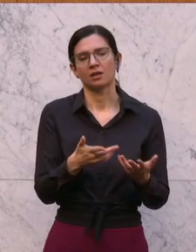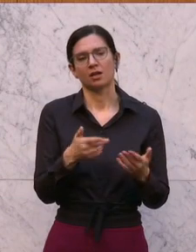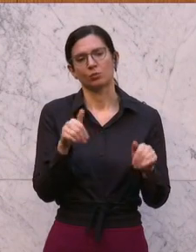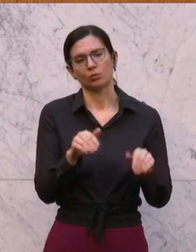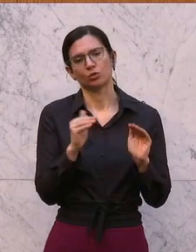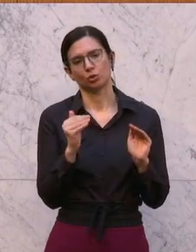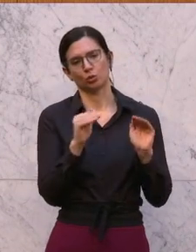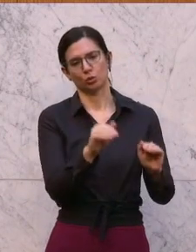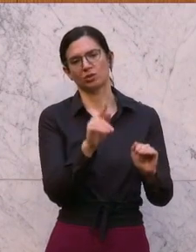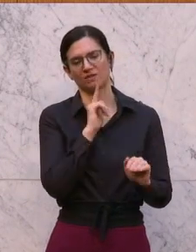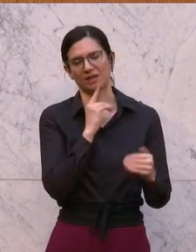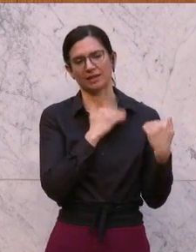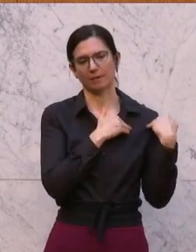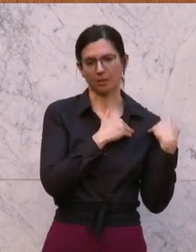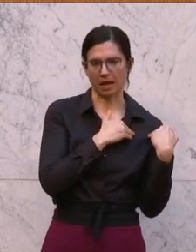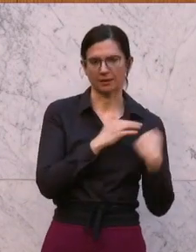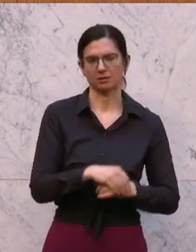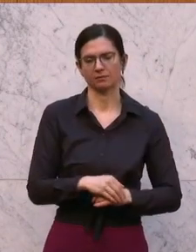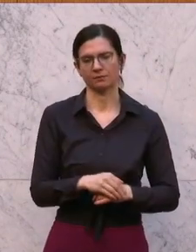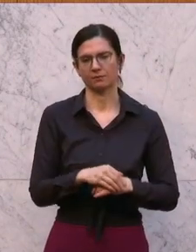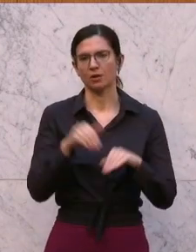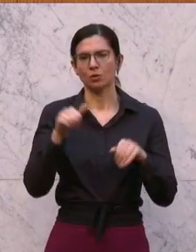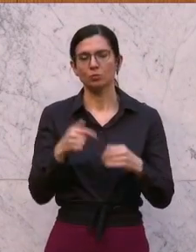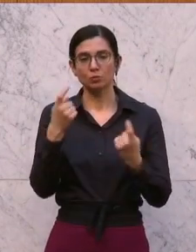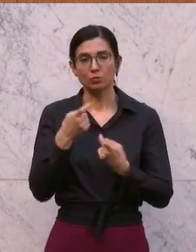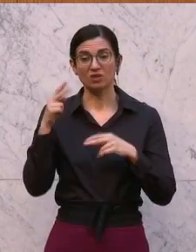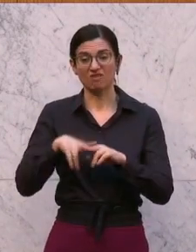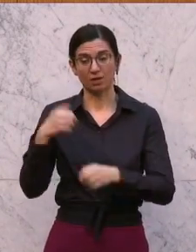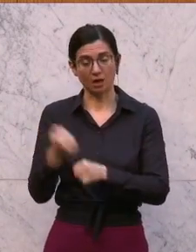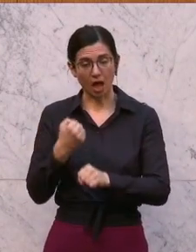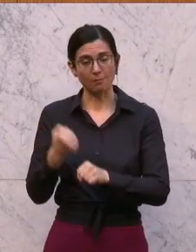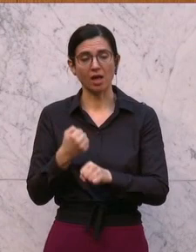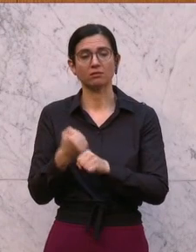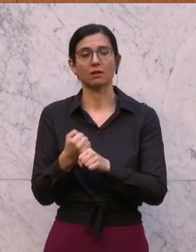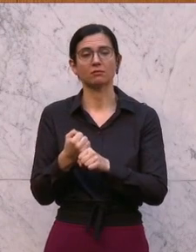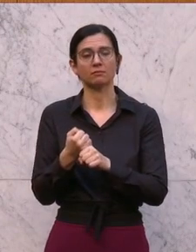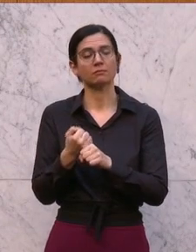werden. Wir müssen dafür sorgen, dass jene, die arbeiten gehen,